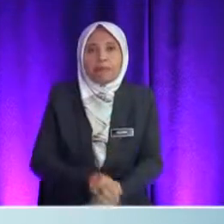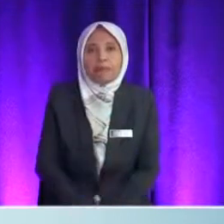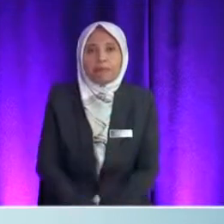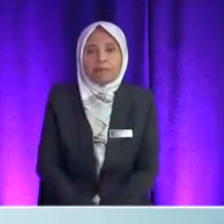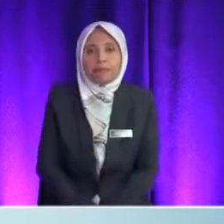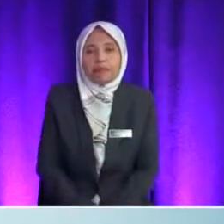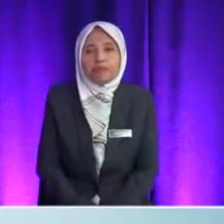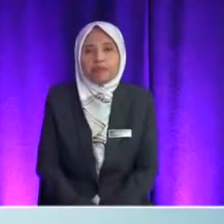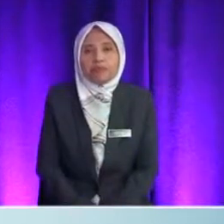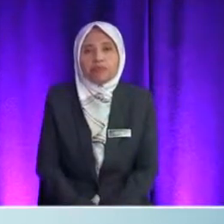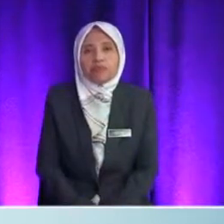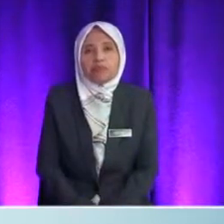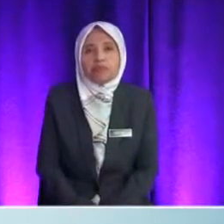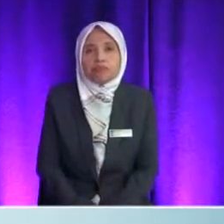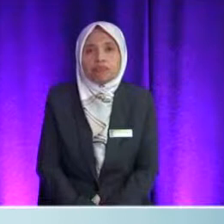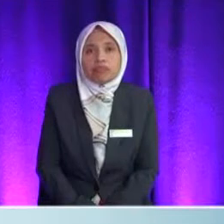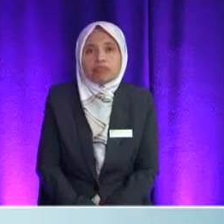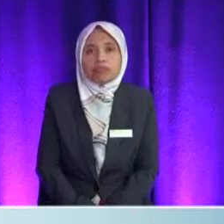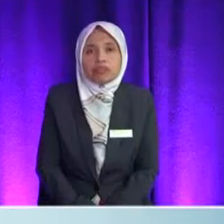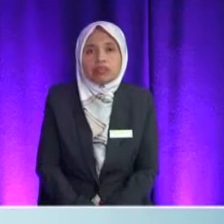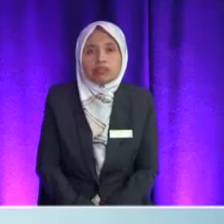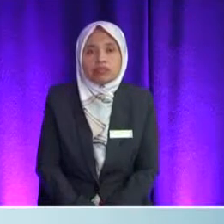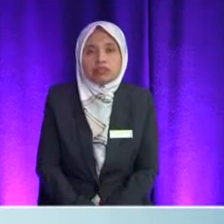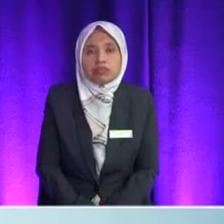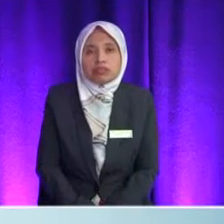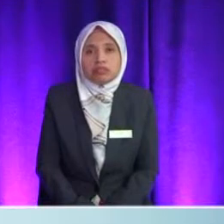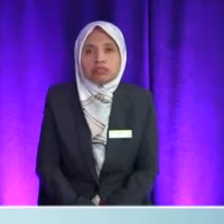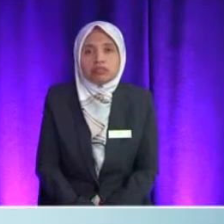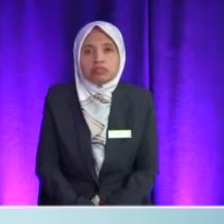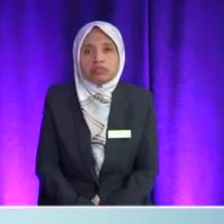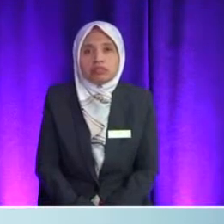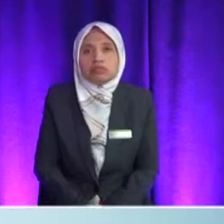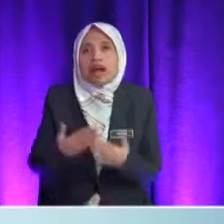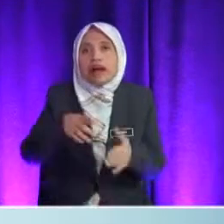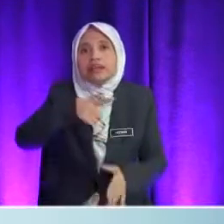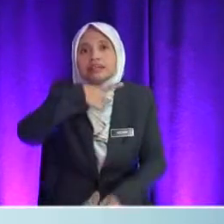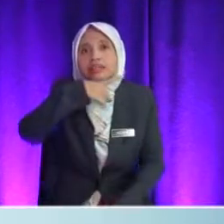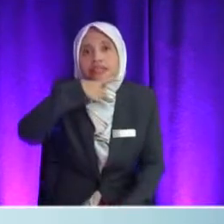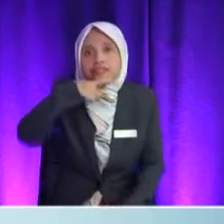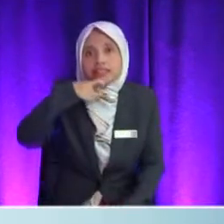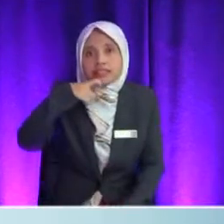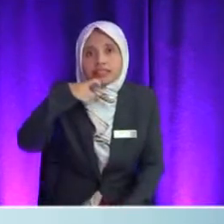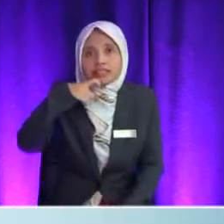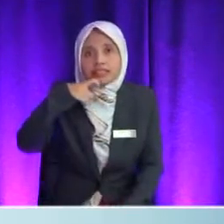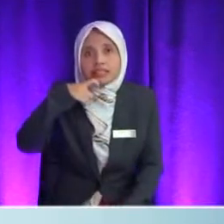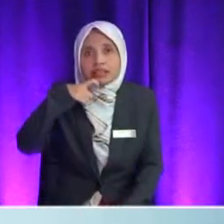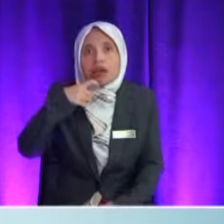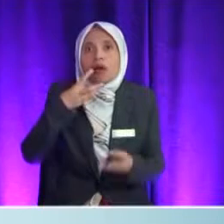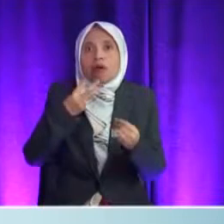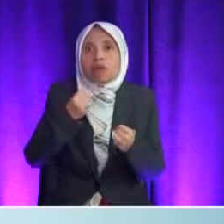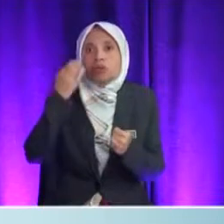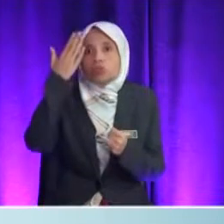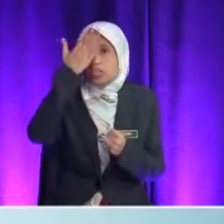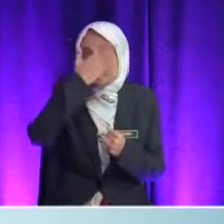oke udah kering-kering oke kita cantikkan tayo